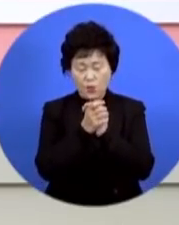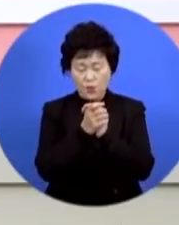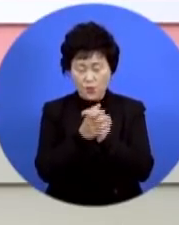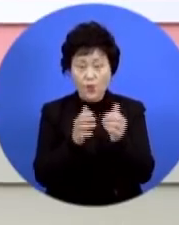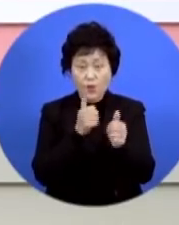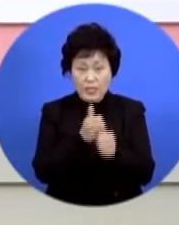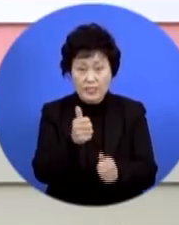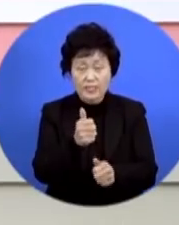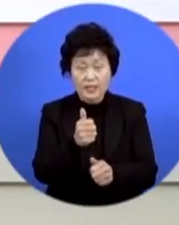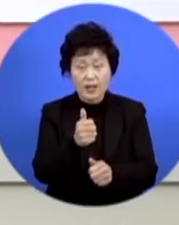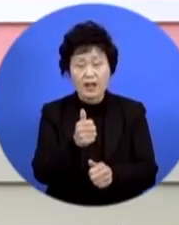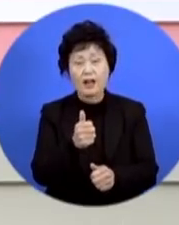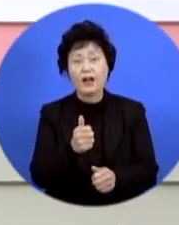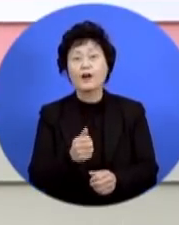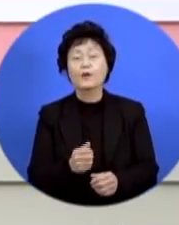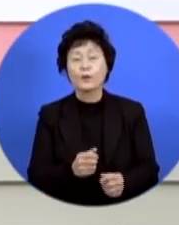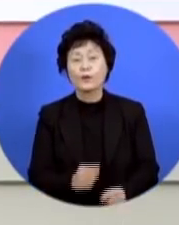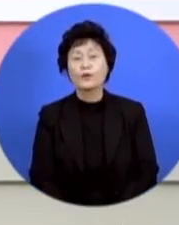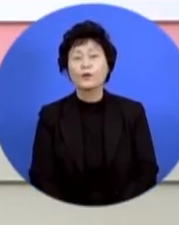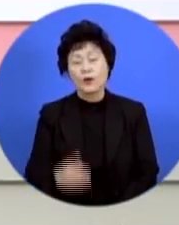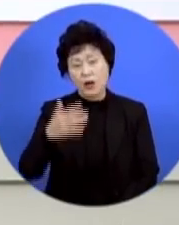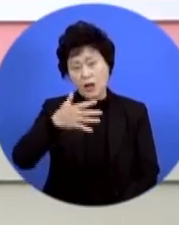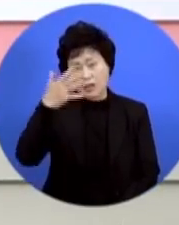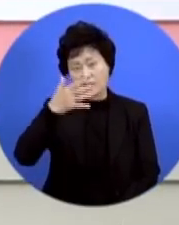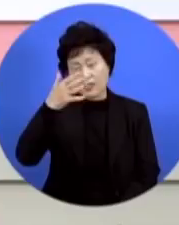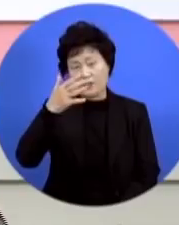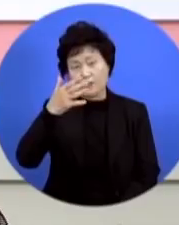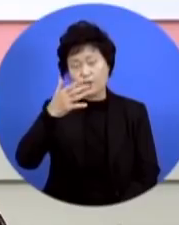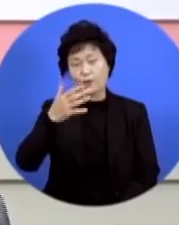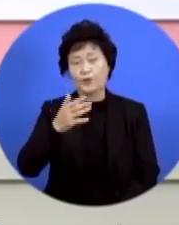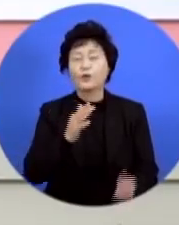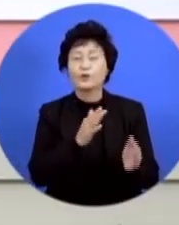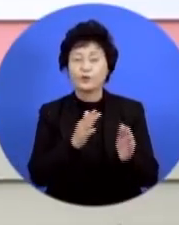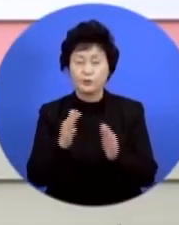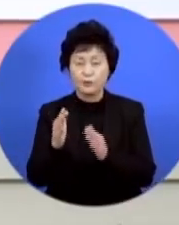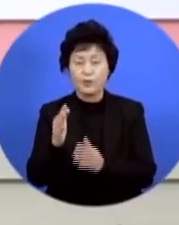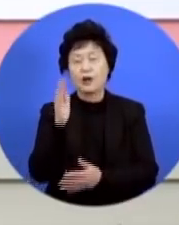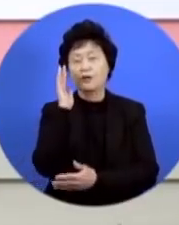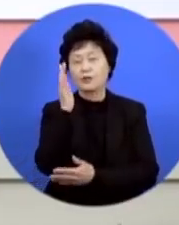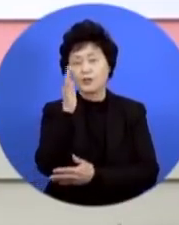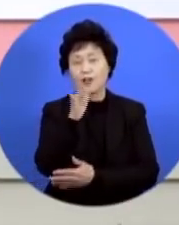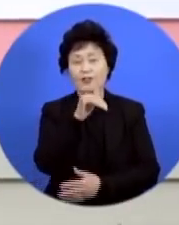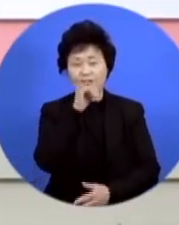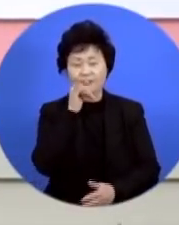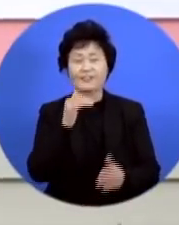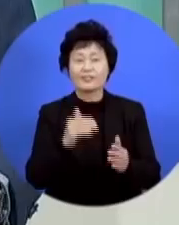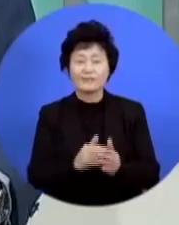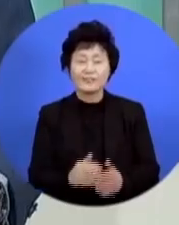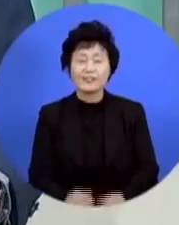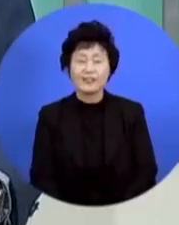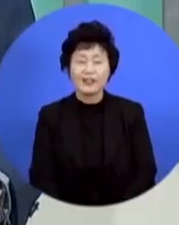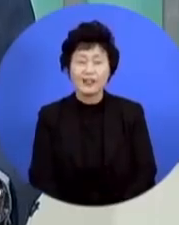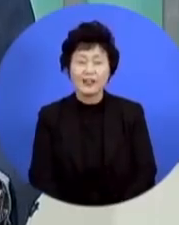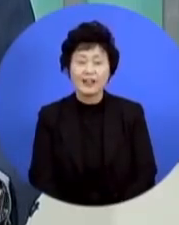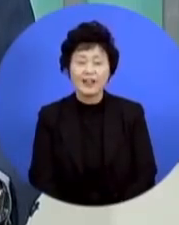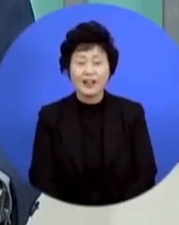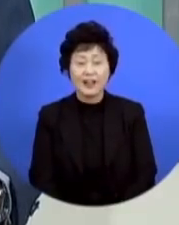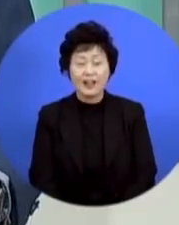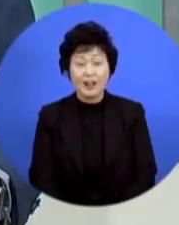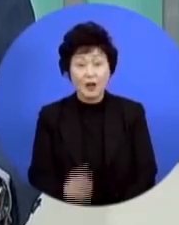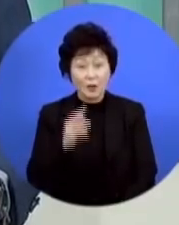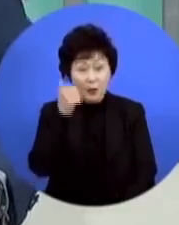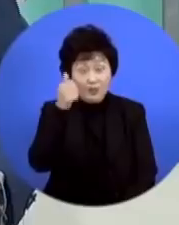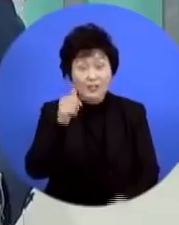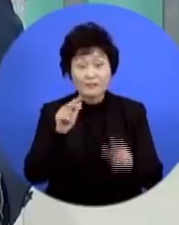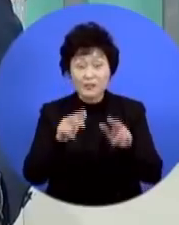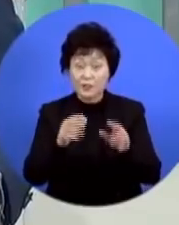거의 전사처럼 살았던 것 같아요. 그러면 막 그렇죠. 전투력이 막 상승하는 거 있죠. 아니 저 조금 목사님께서 피곤해 보이시긴 하세요. 네,